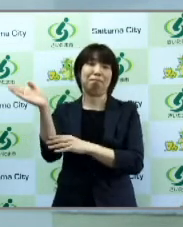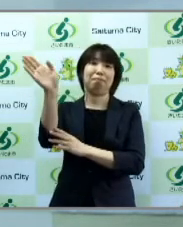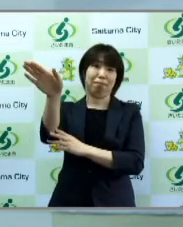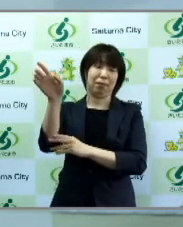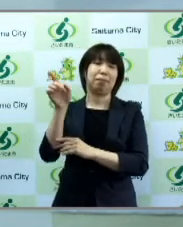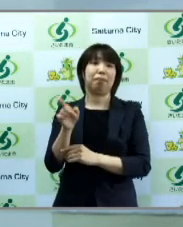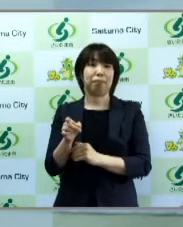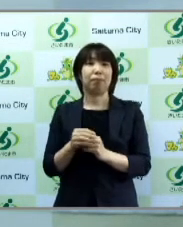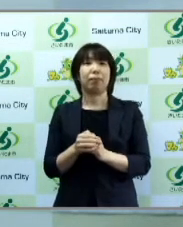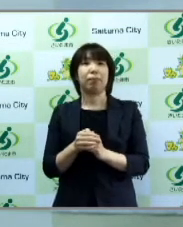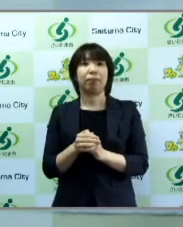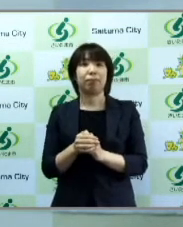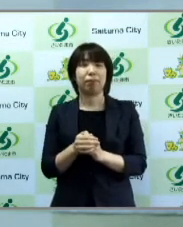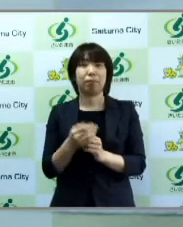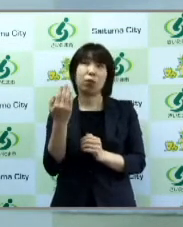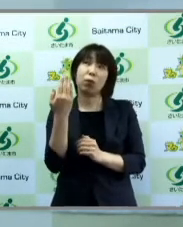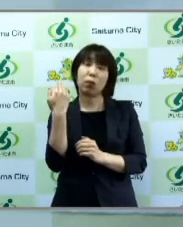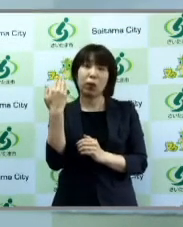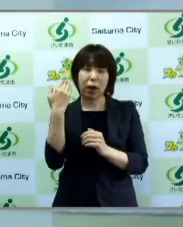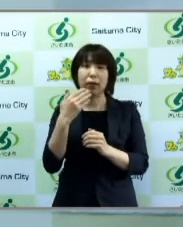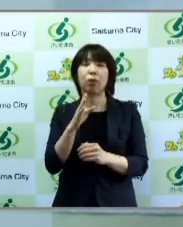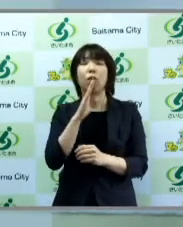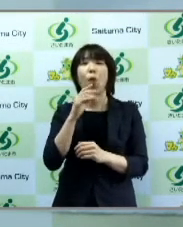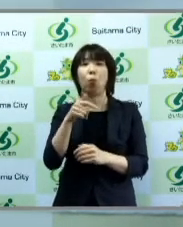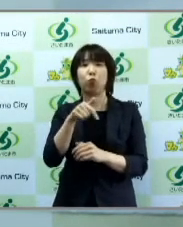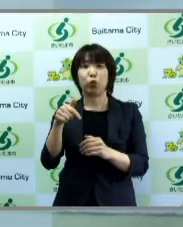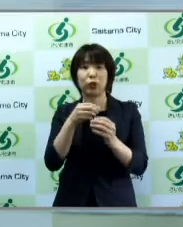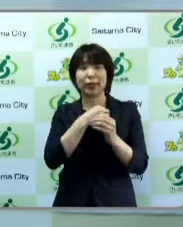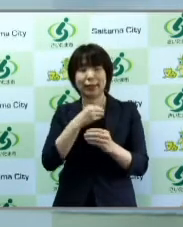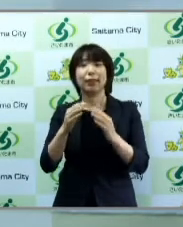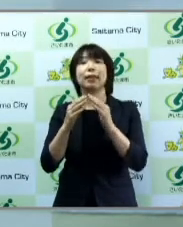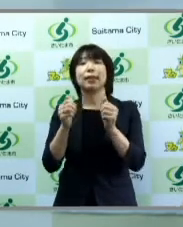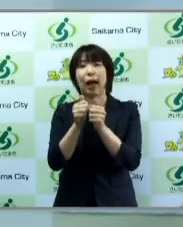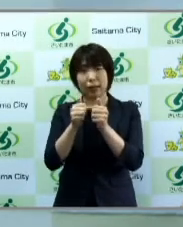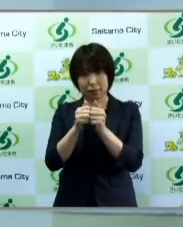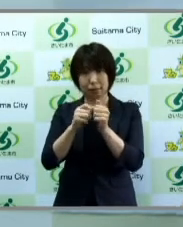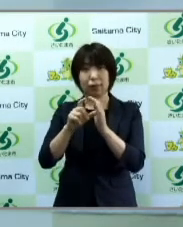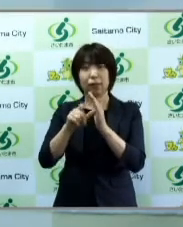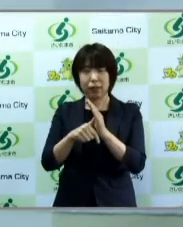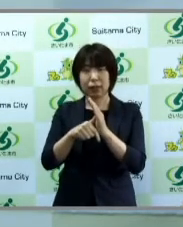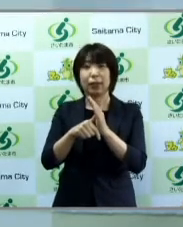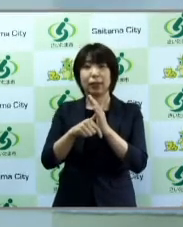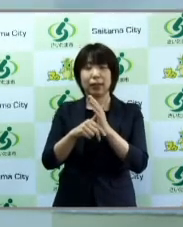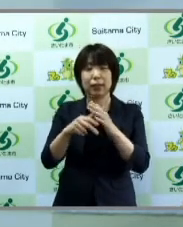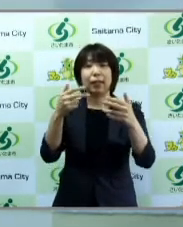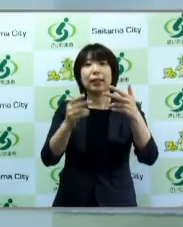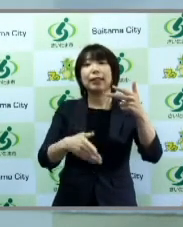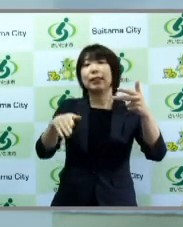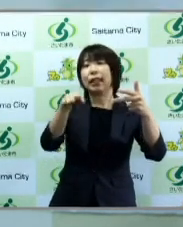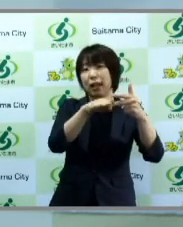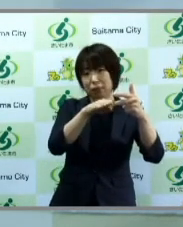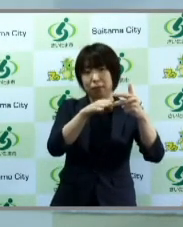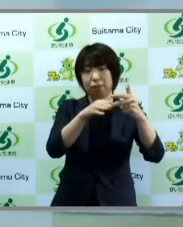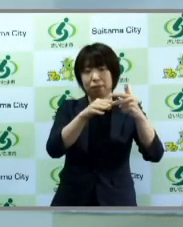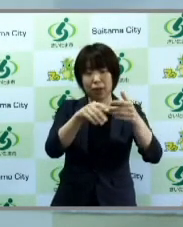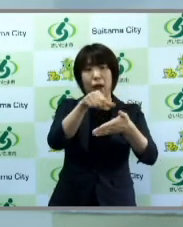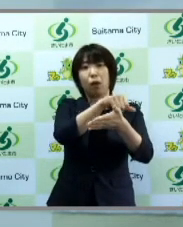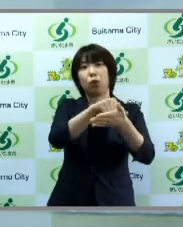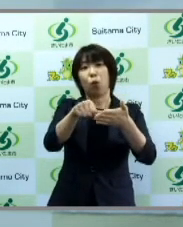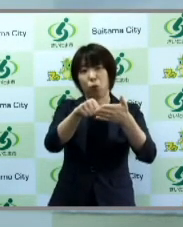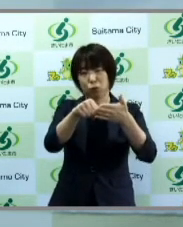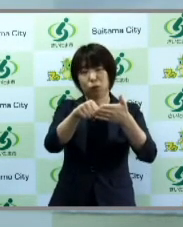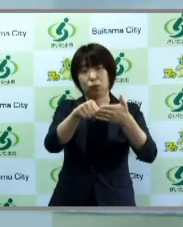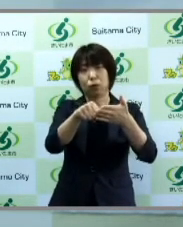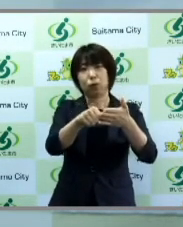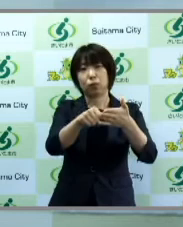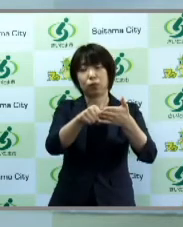ました本部員会議で、各市民利用施設をシステムを登録することと、国の新型コロナウイルス接